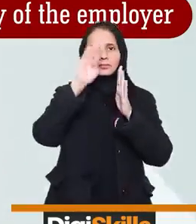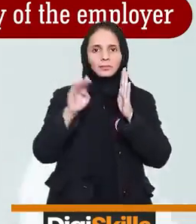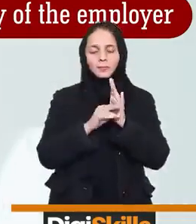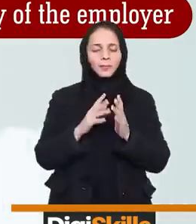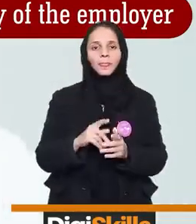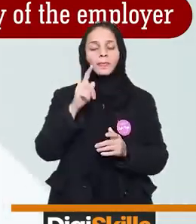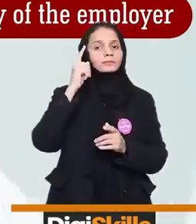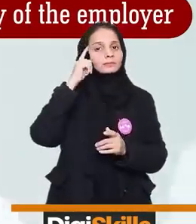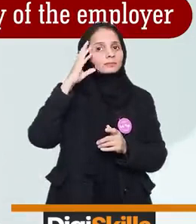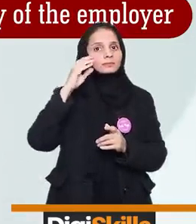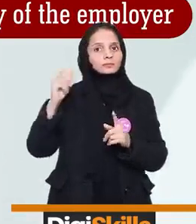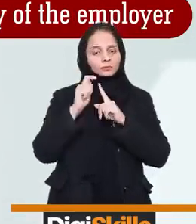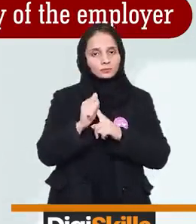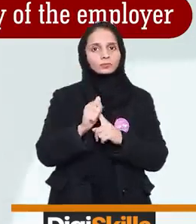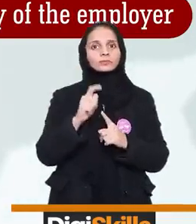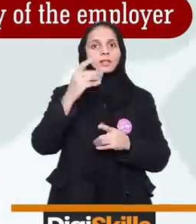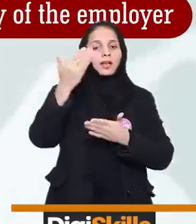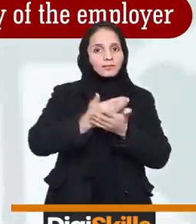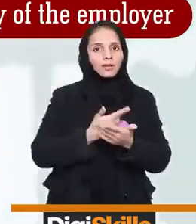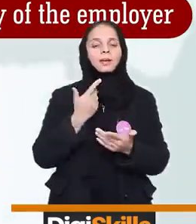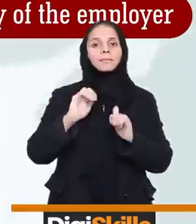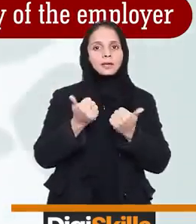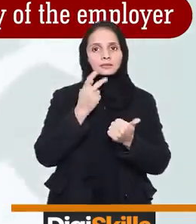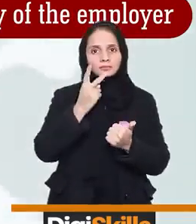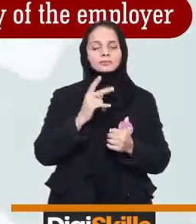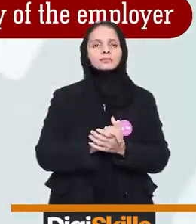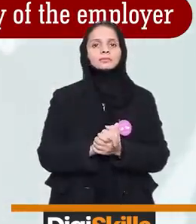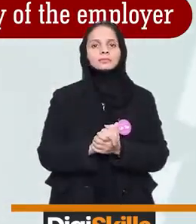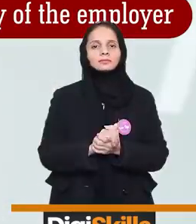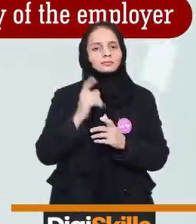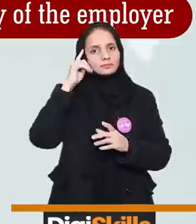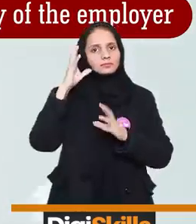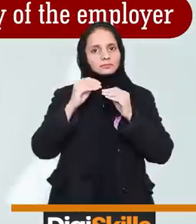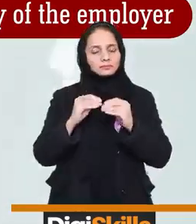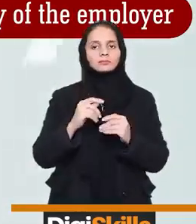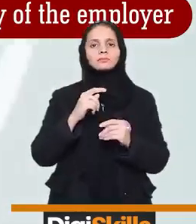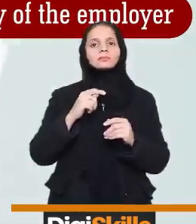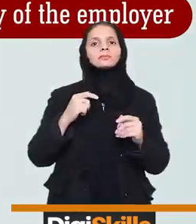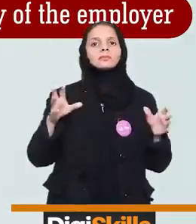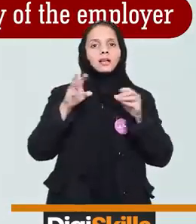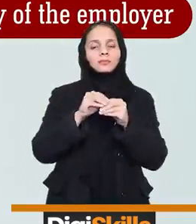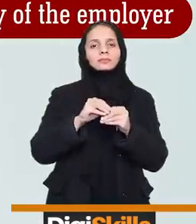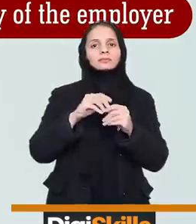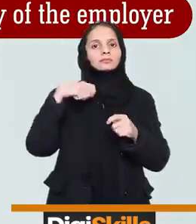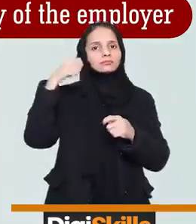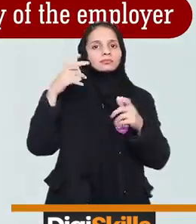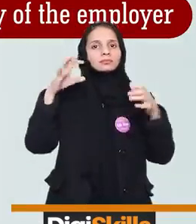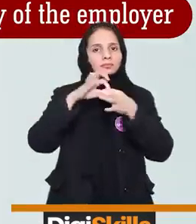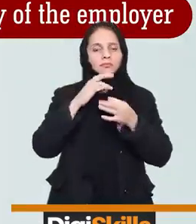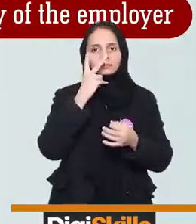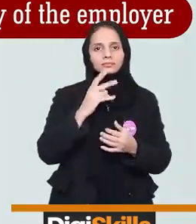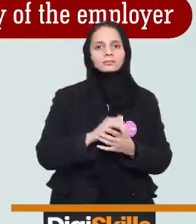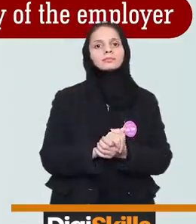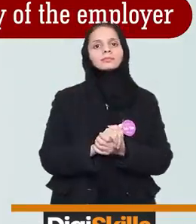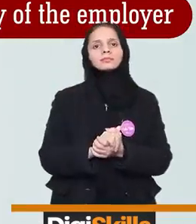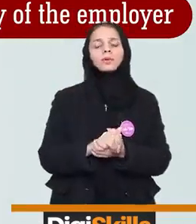گی. سو بی مینٹلی پریپیئرڈ ٹو لرن دی آرٹ آف انڈرسٹینڈنگ دی امپلائر سائیکالوجی. اور